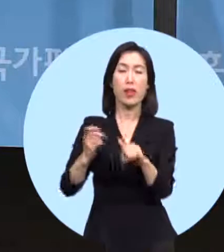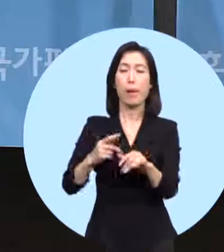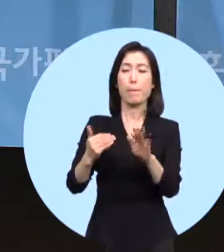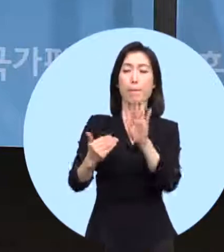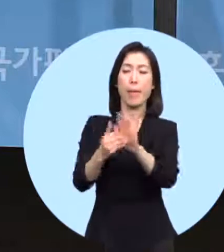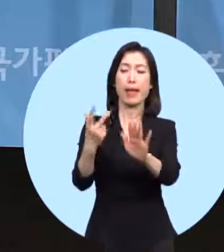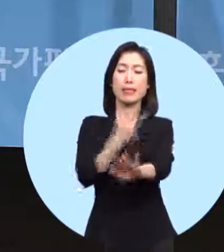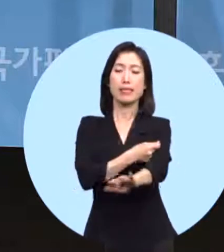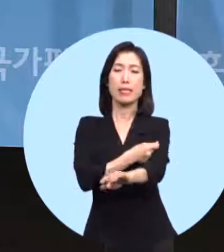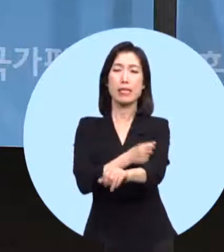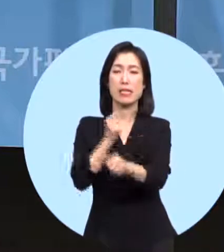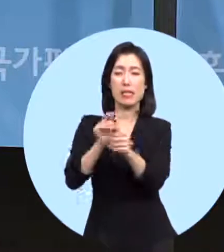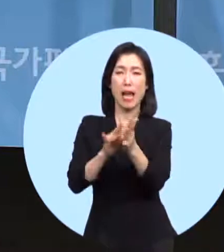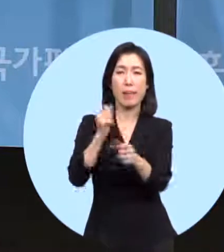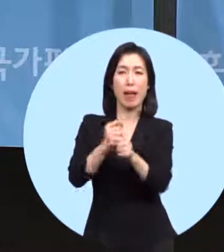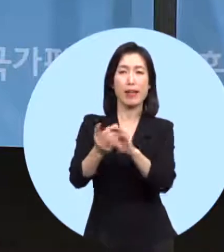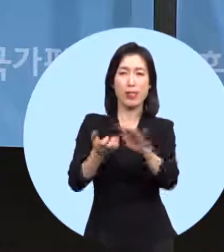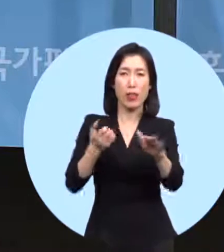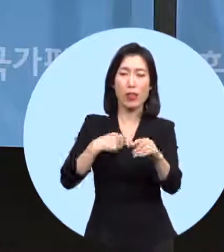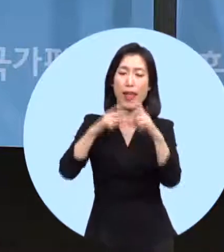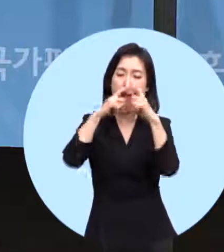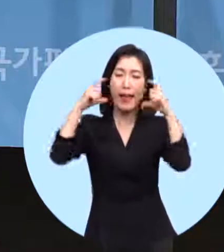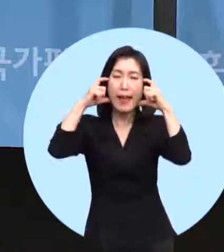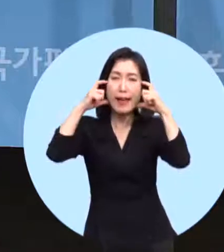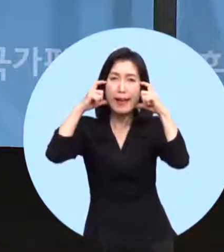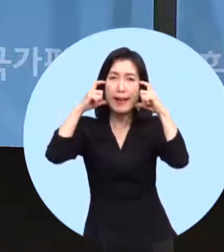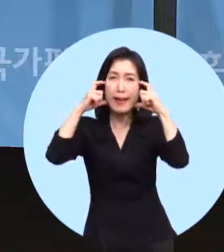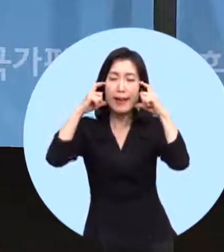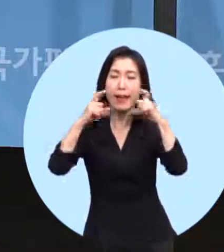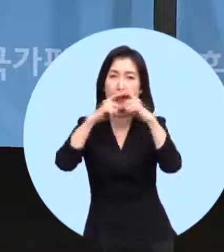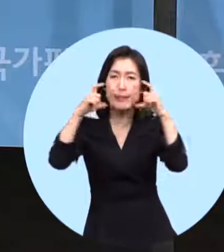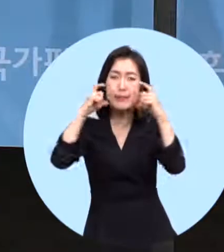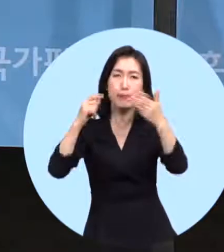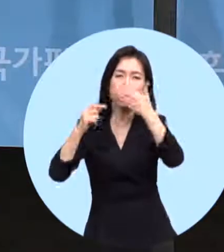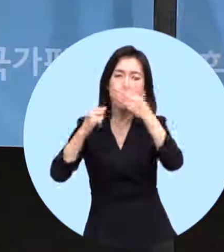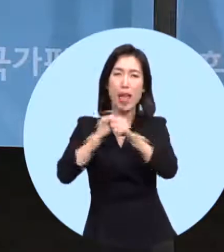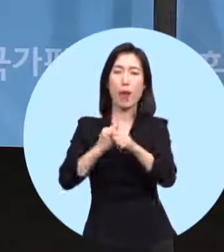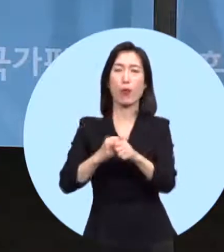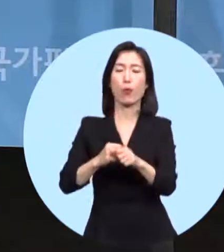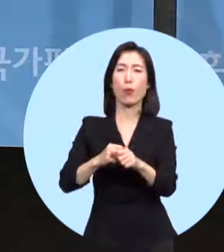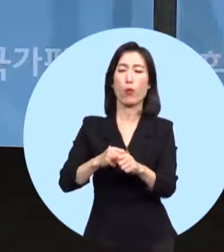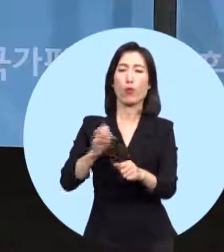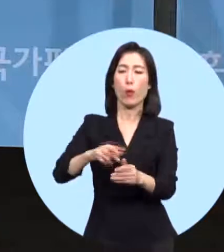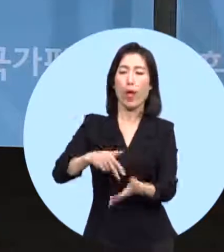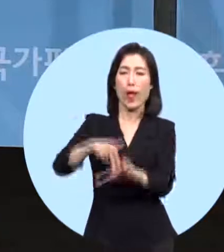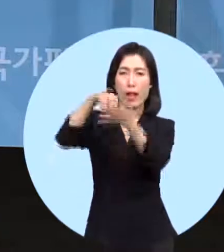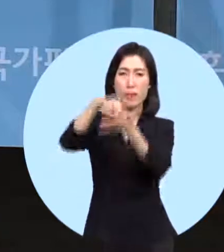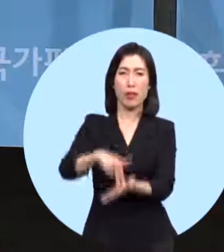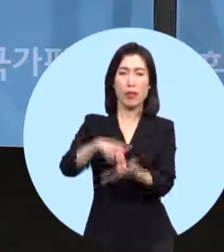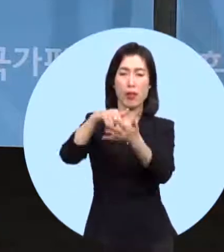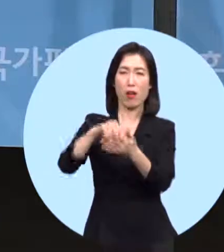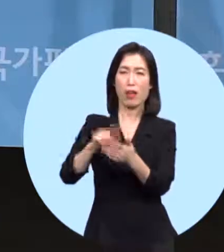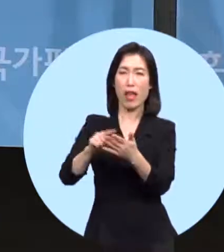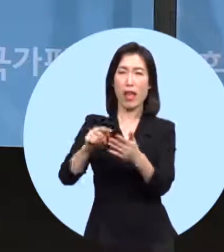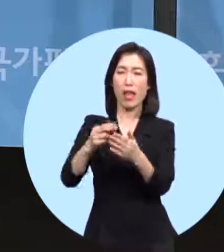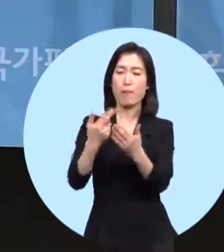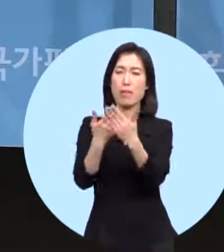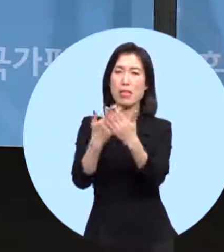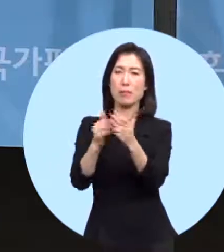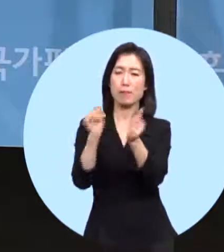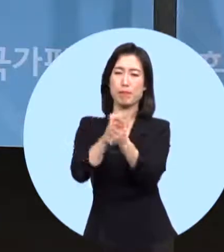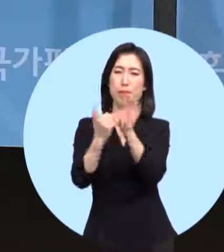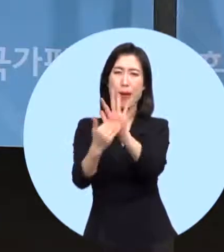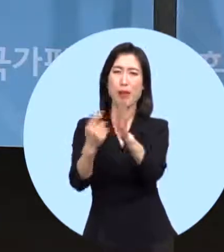생각하는 마스크를 쓰고 엘리베이터에다가 필름을 부착했을 때 장애인들은 점자를 읽는데 필름을 만지는